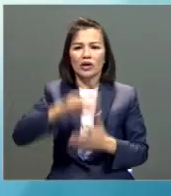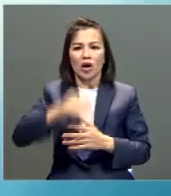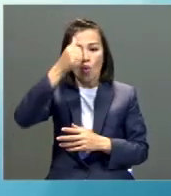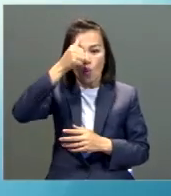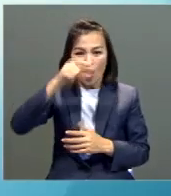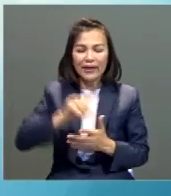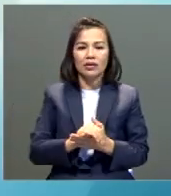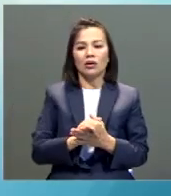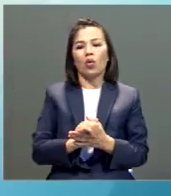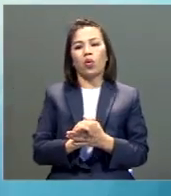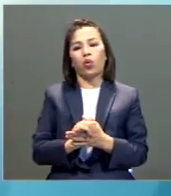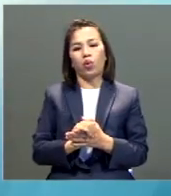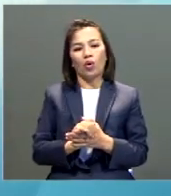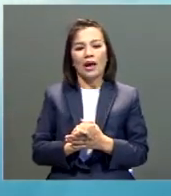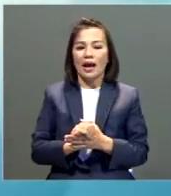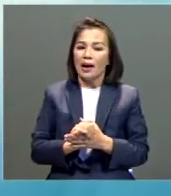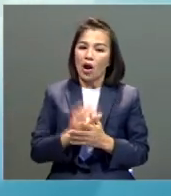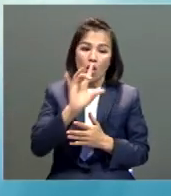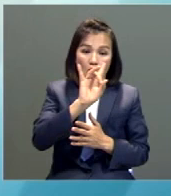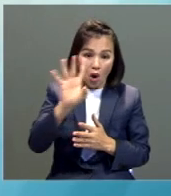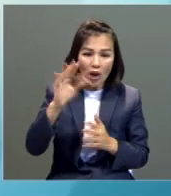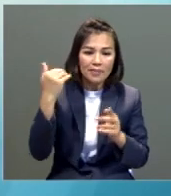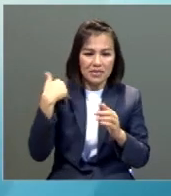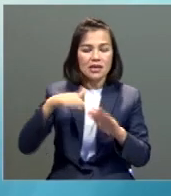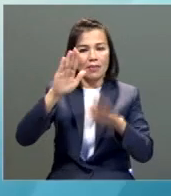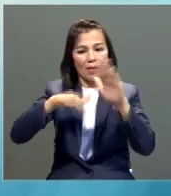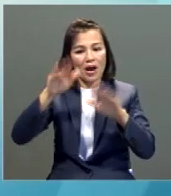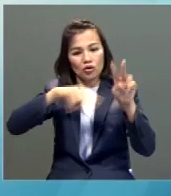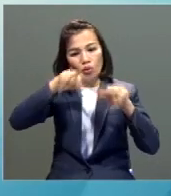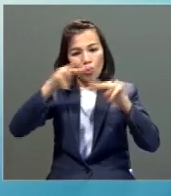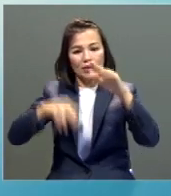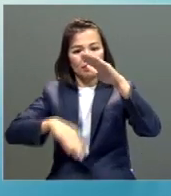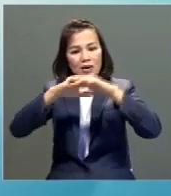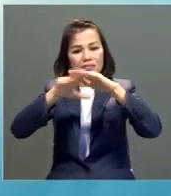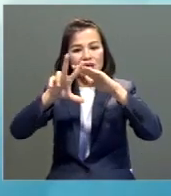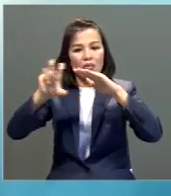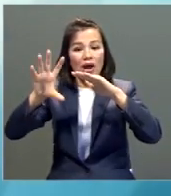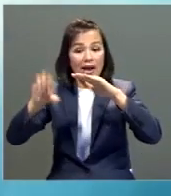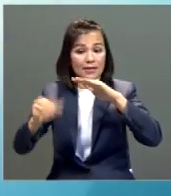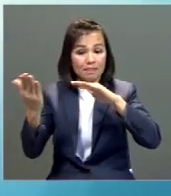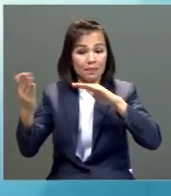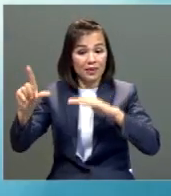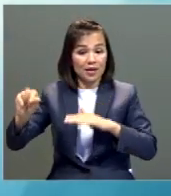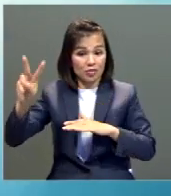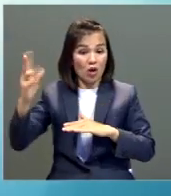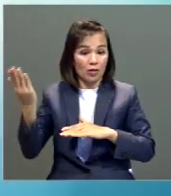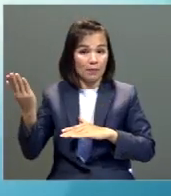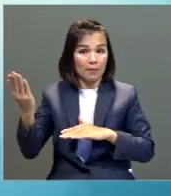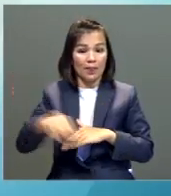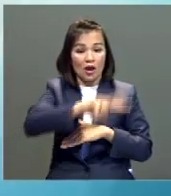ครับตั้งแต่หลัก10จนทั้งถึงหลักร้อยนะครับสูงสุดถึง350เมื่อวันที่22นี่เองนะ